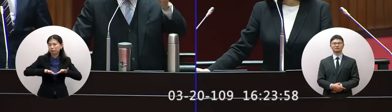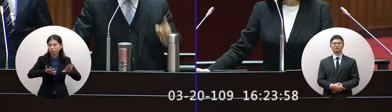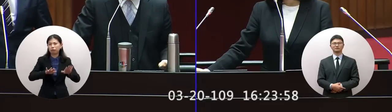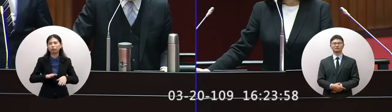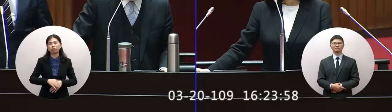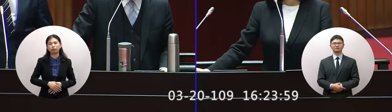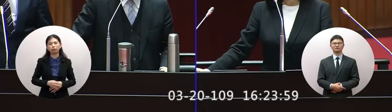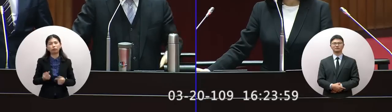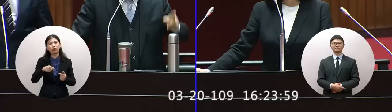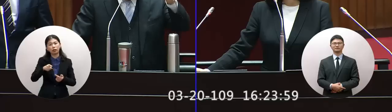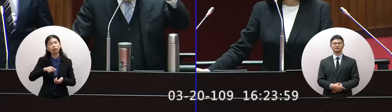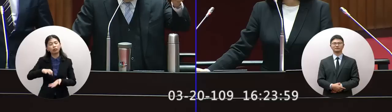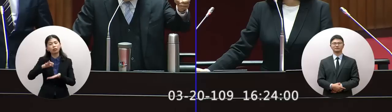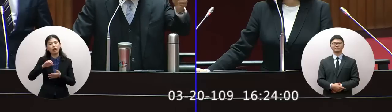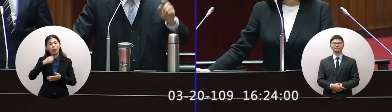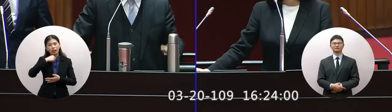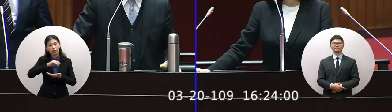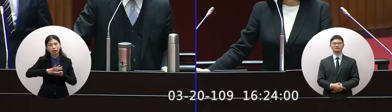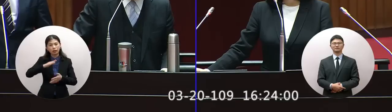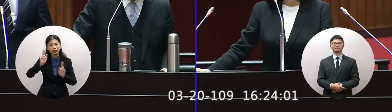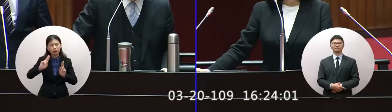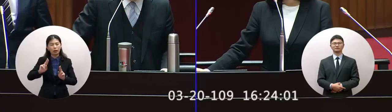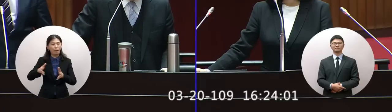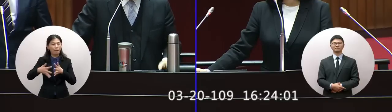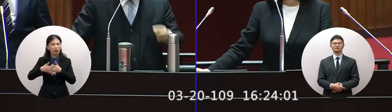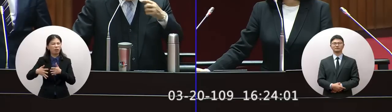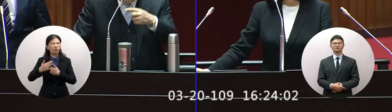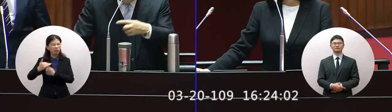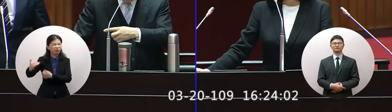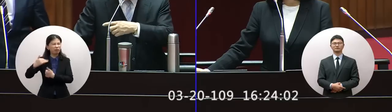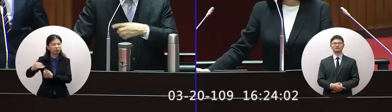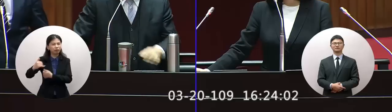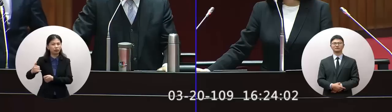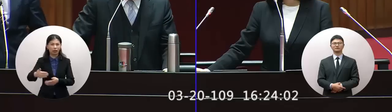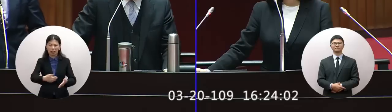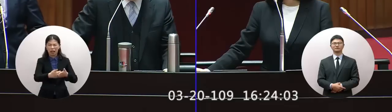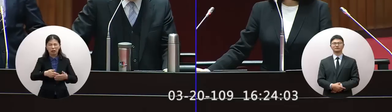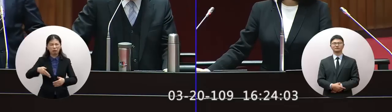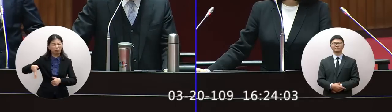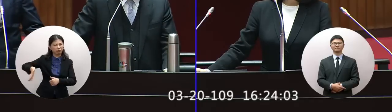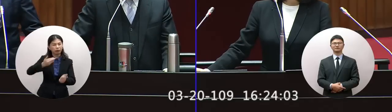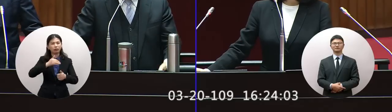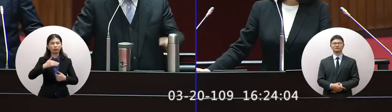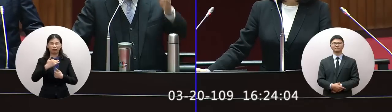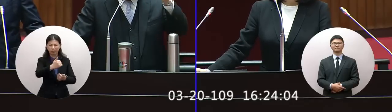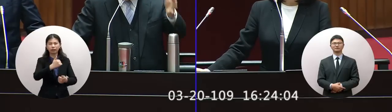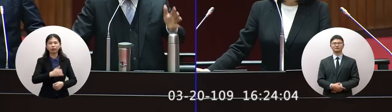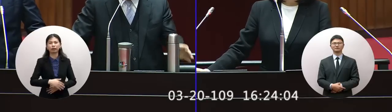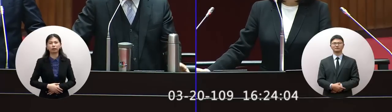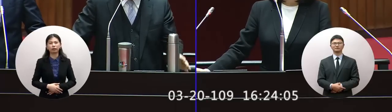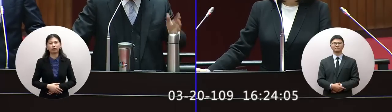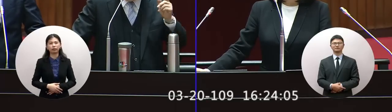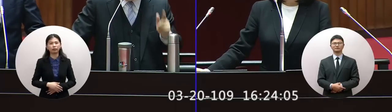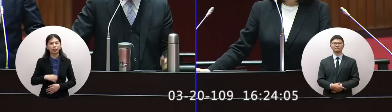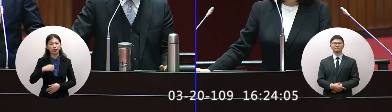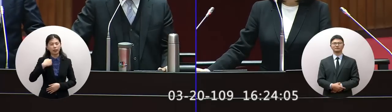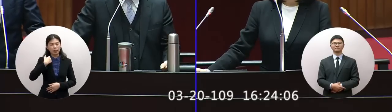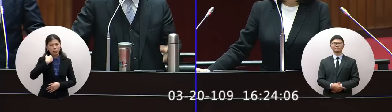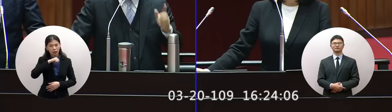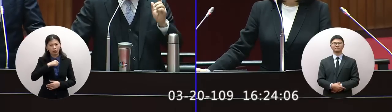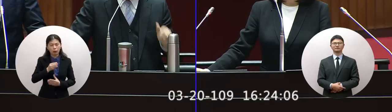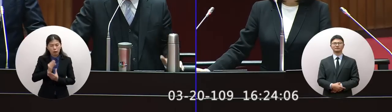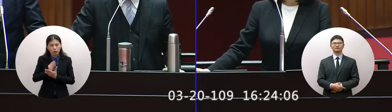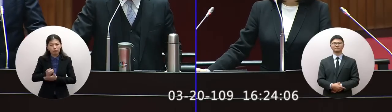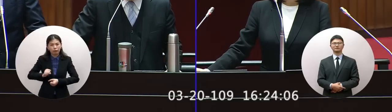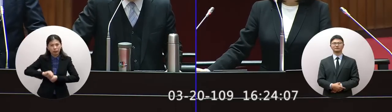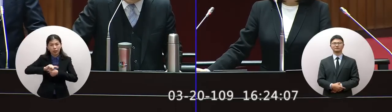举例的台积电，美国一直要叫他去，中国一直要叫他去，他却在台湾又增加投